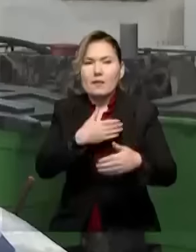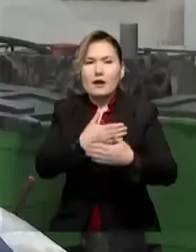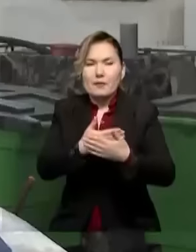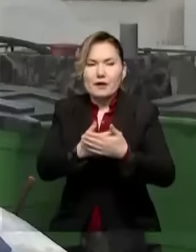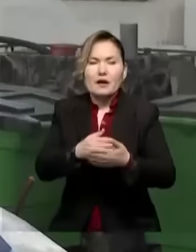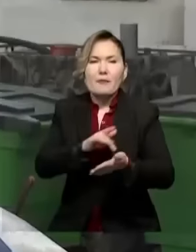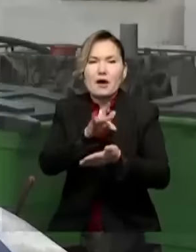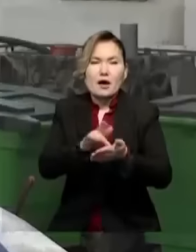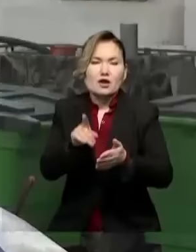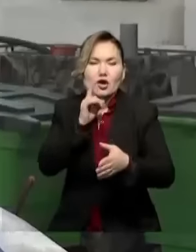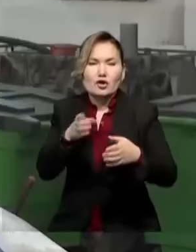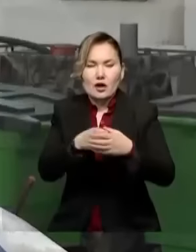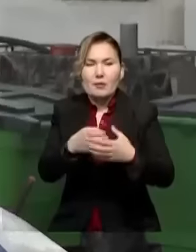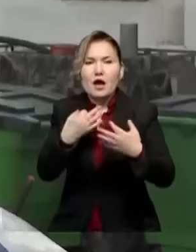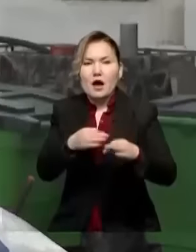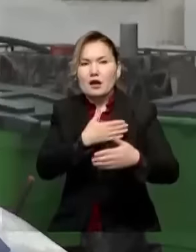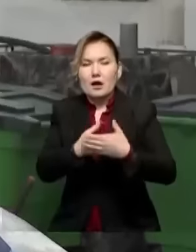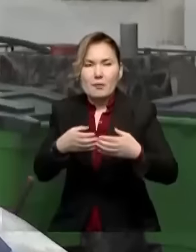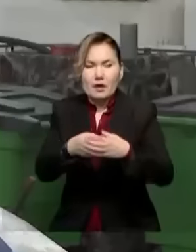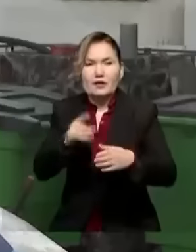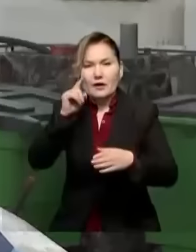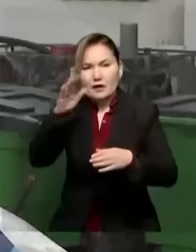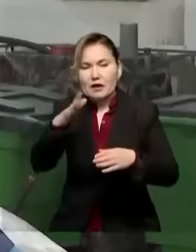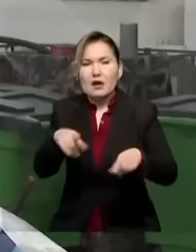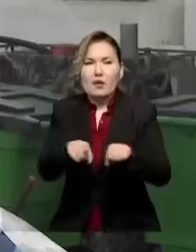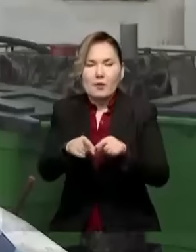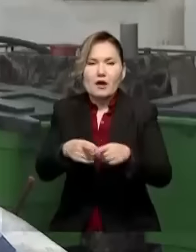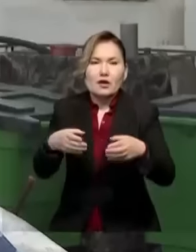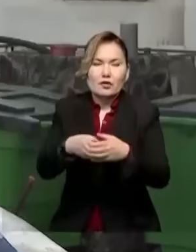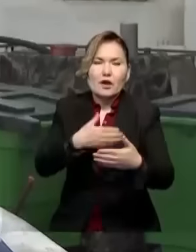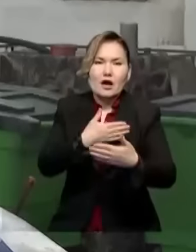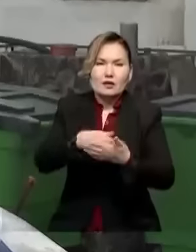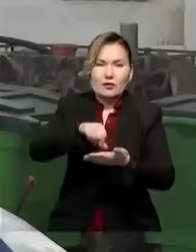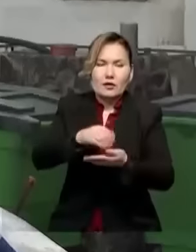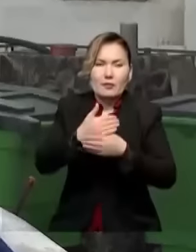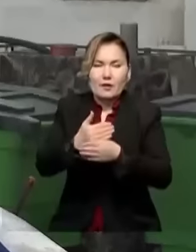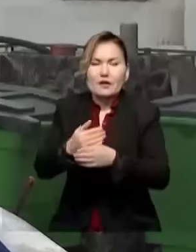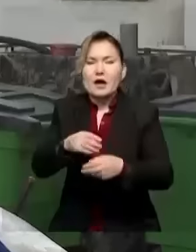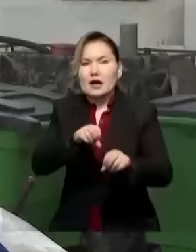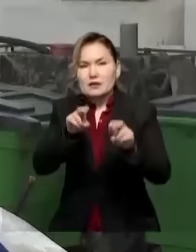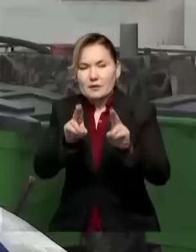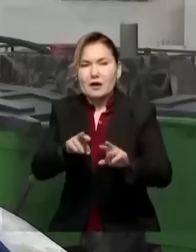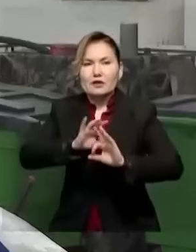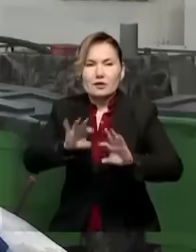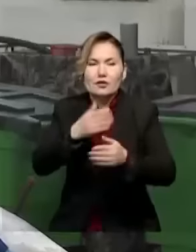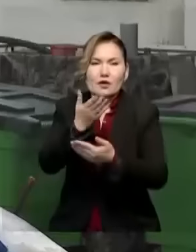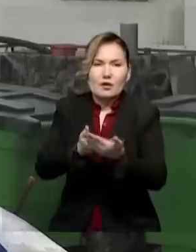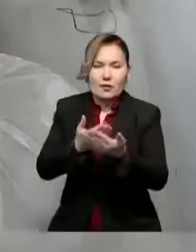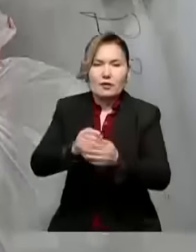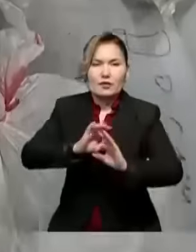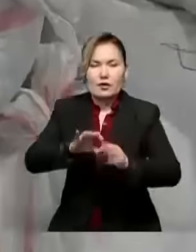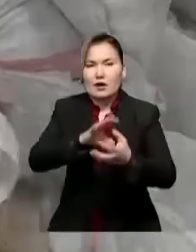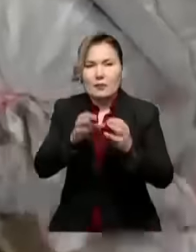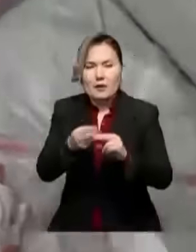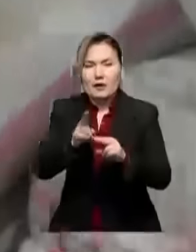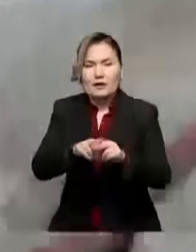қала жастары, еріктілер, блогерлер, танымал медиа тұлғалар атсалысып жатыр. Жан-жақты ақпараттық түсіндірме жұмыстары жүргізілді.